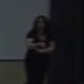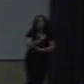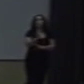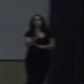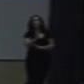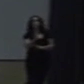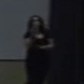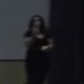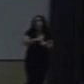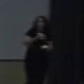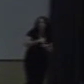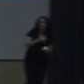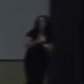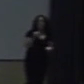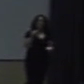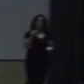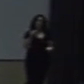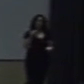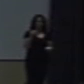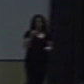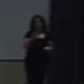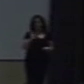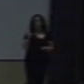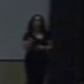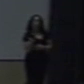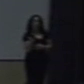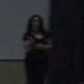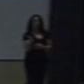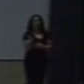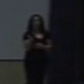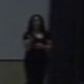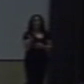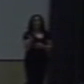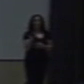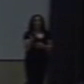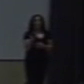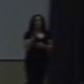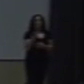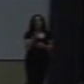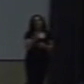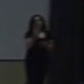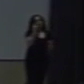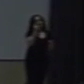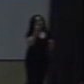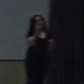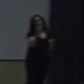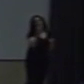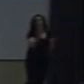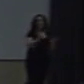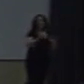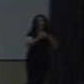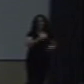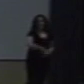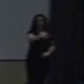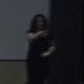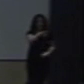dinamitant, sí, no ho dic en pejoratiu, però dinamitant doncs, tot allò que havíem après doncs, a les facultats, doncs, la contrastació de la